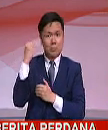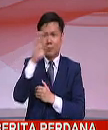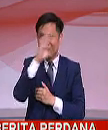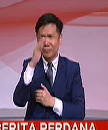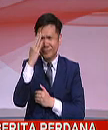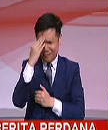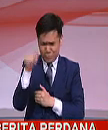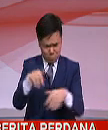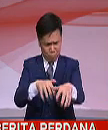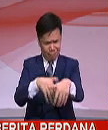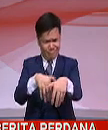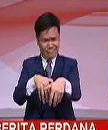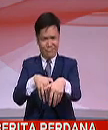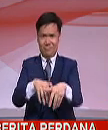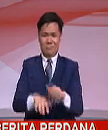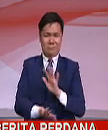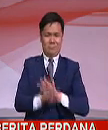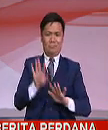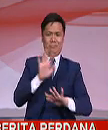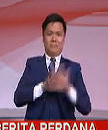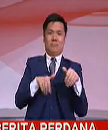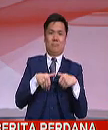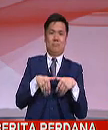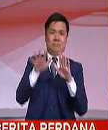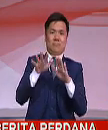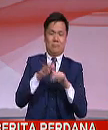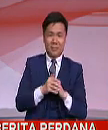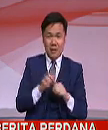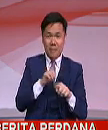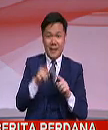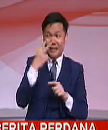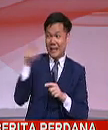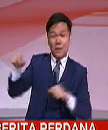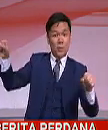nak ambil tahu pun pasal pertanian. Tapi bila dia tengok siapa